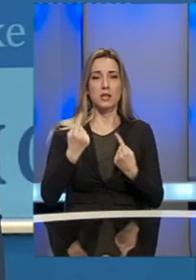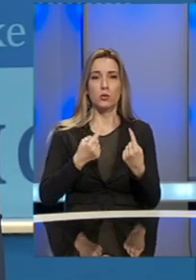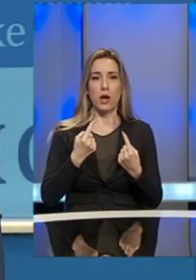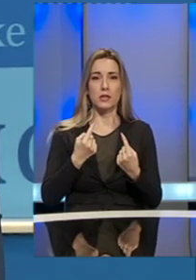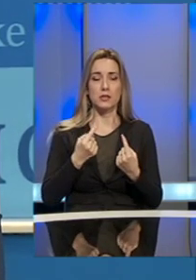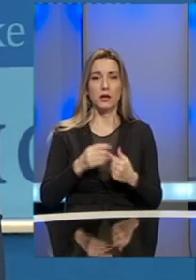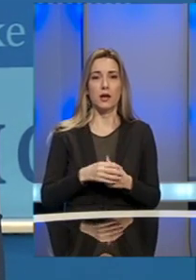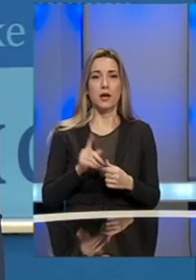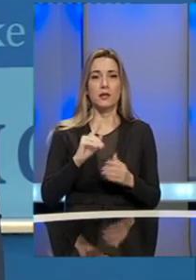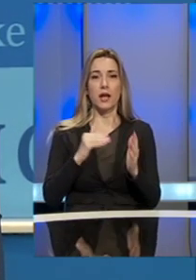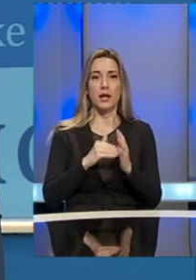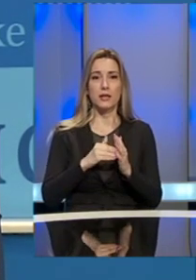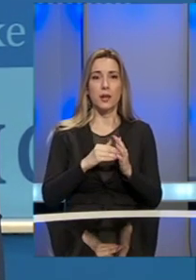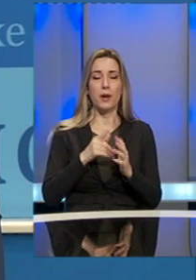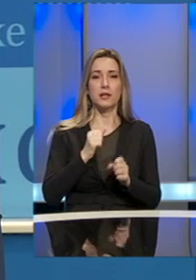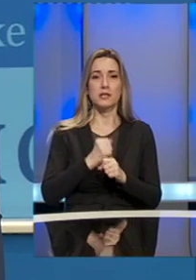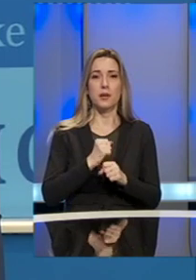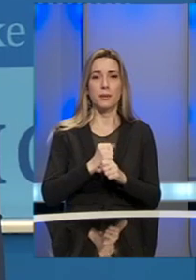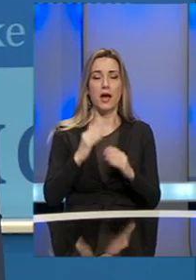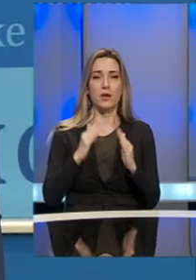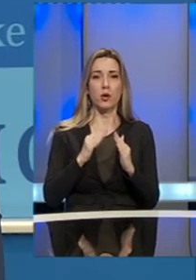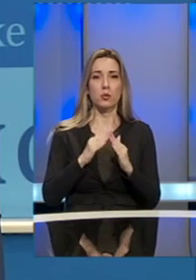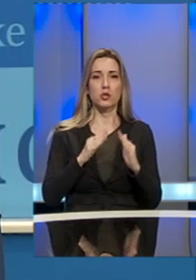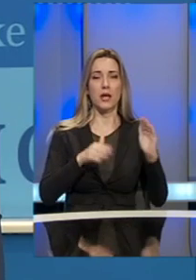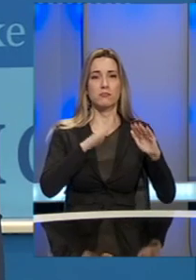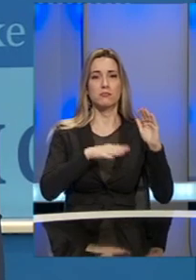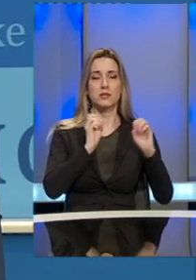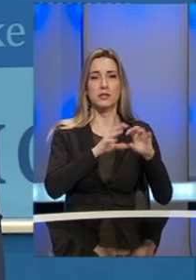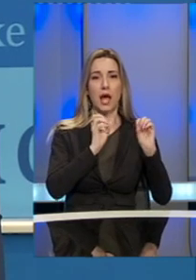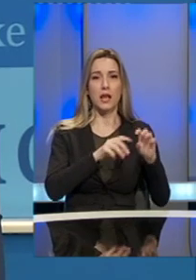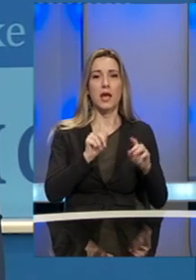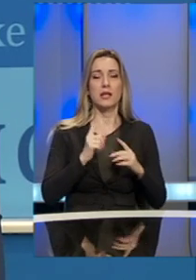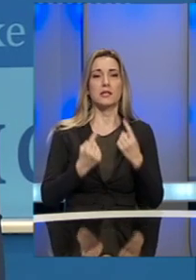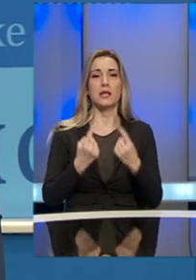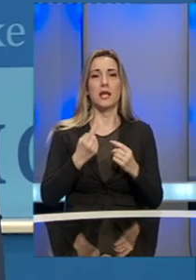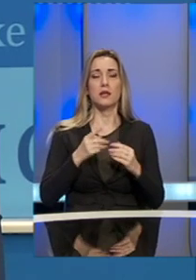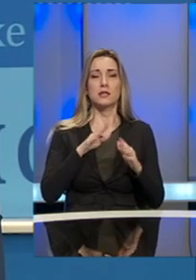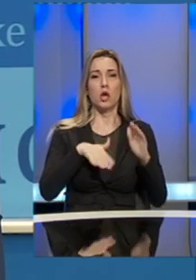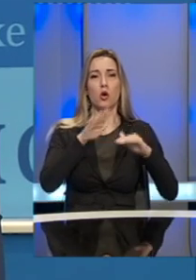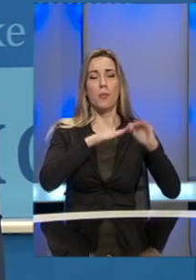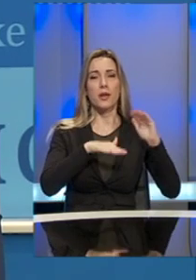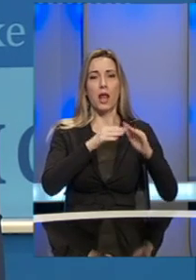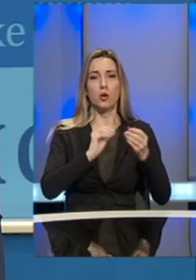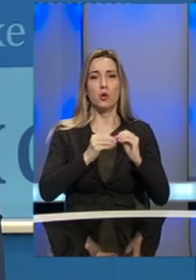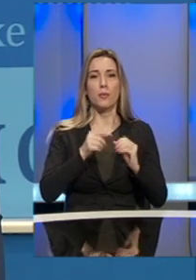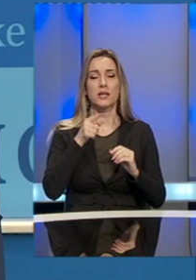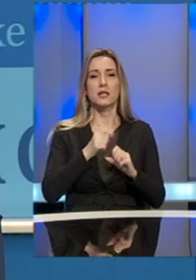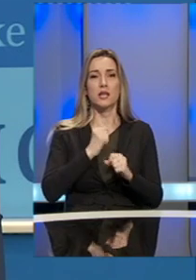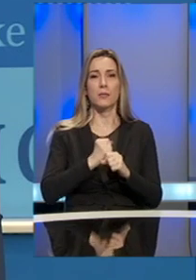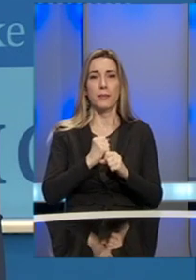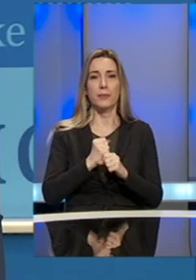da ne treba da se prave kućne zalihe i da se na neki način gomilaju robe i da se time